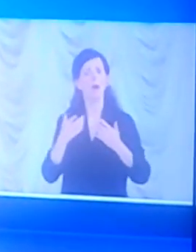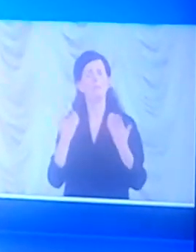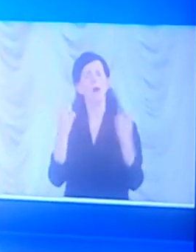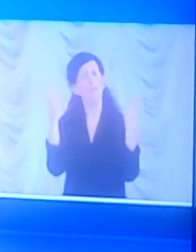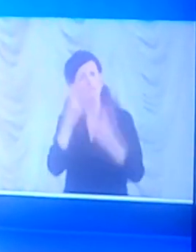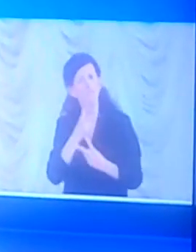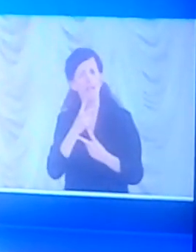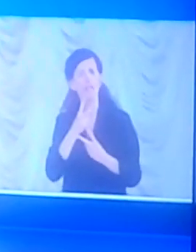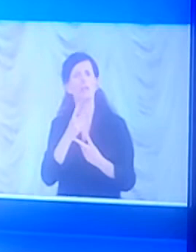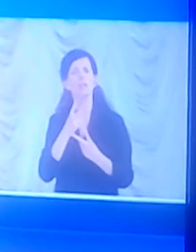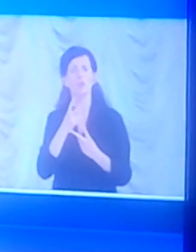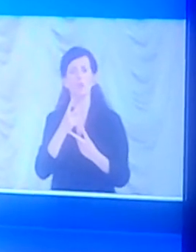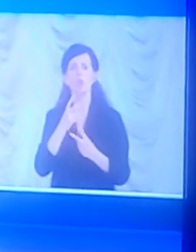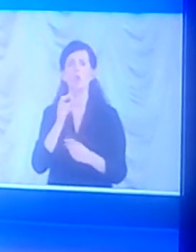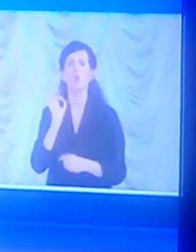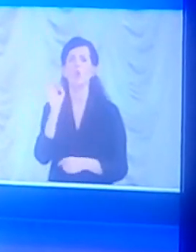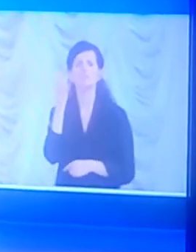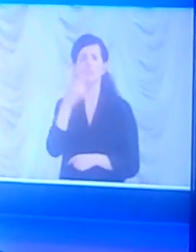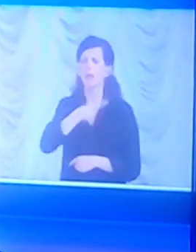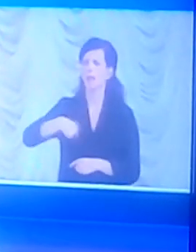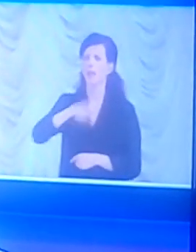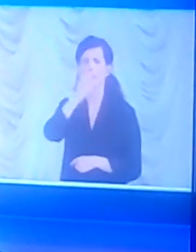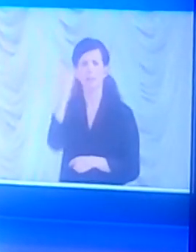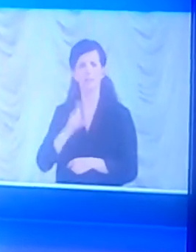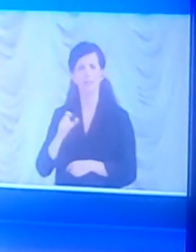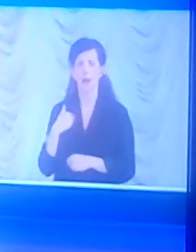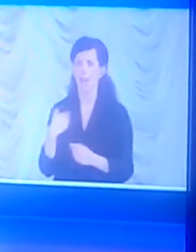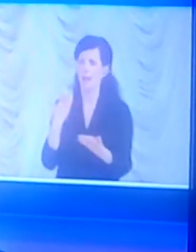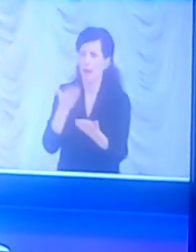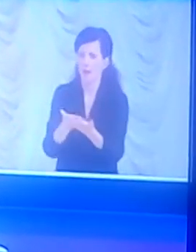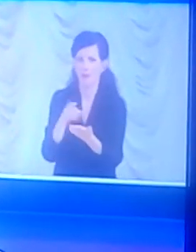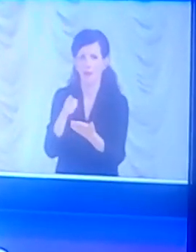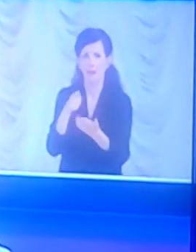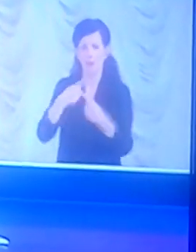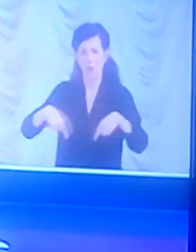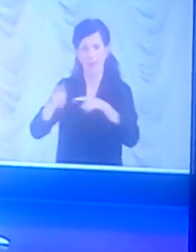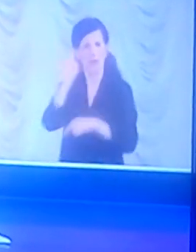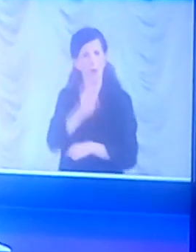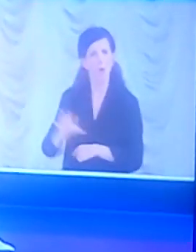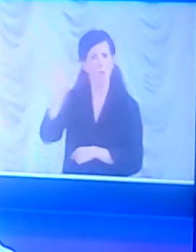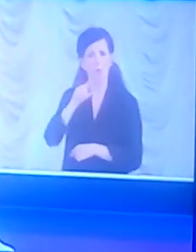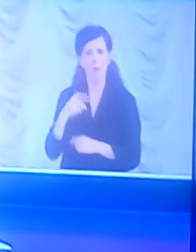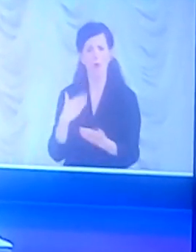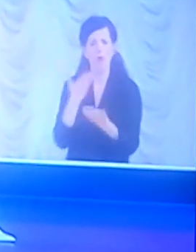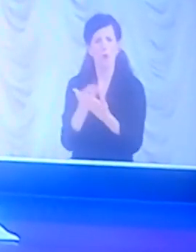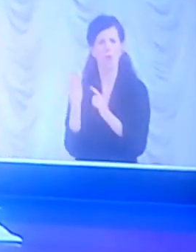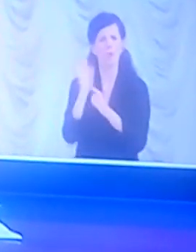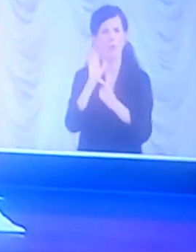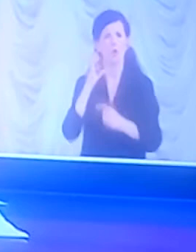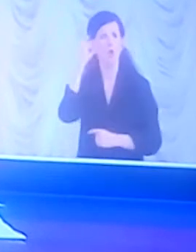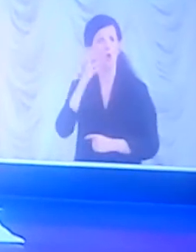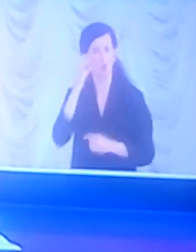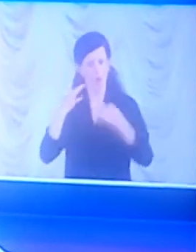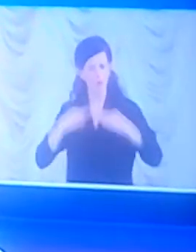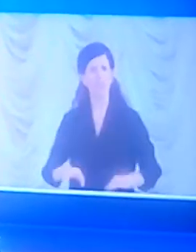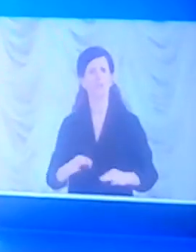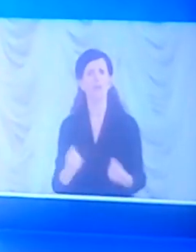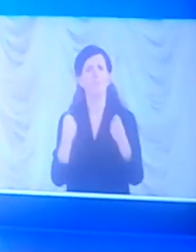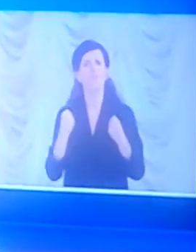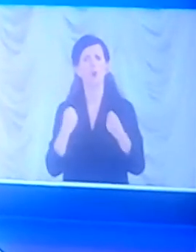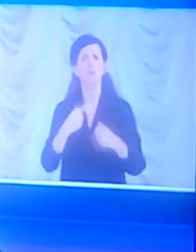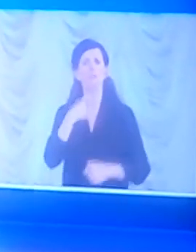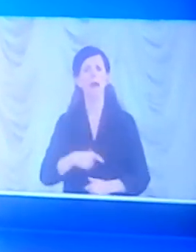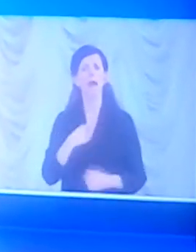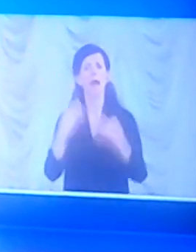non avessimo dato a livello non solo europeo ma internazionale questa prova di orgoglio, di dignità, di forza, di carattere,